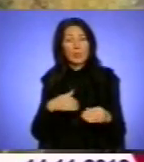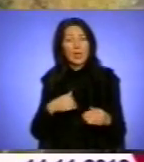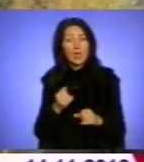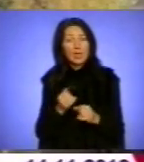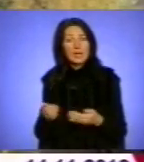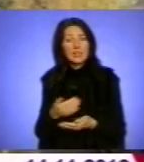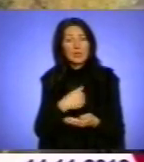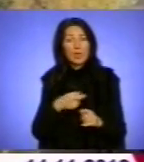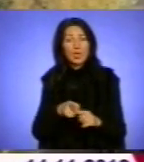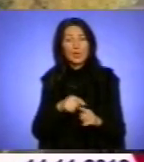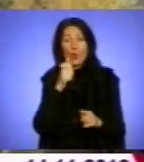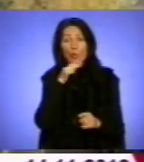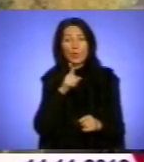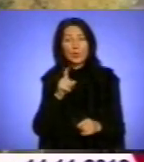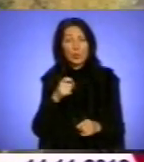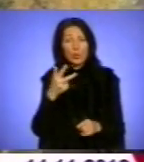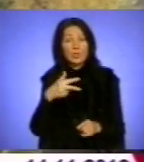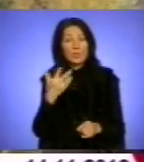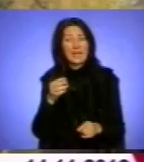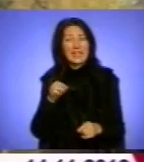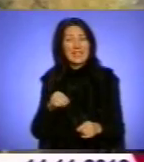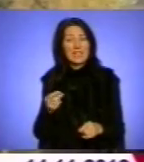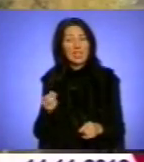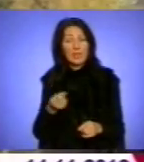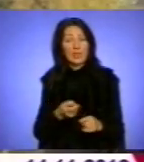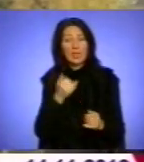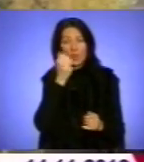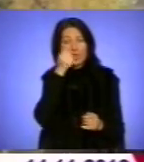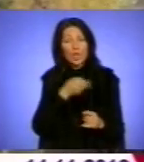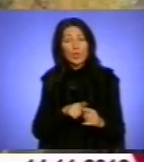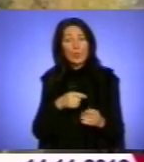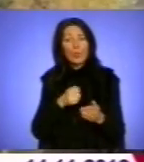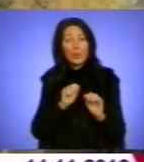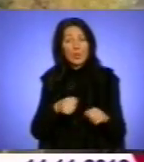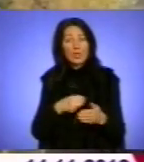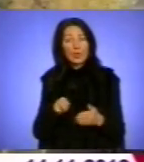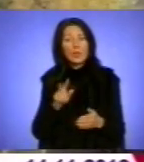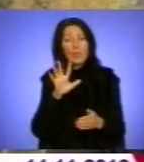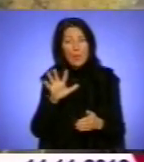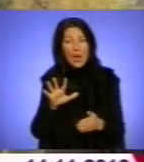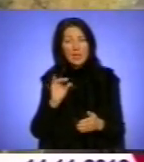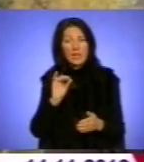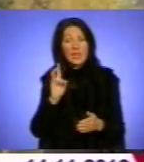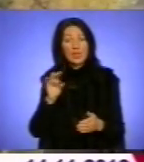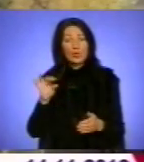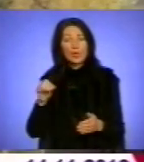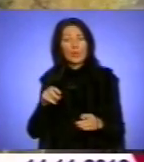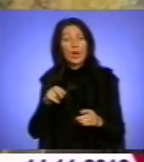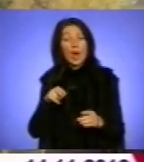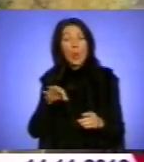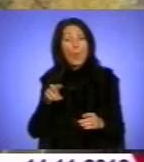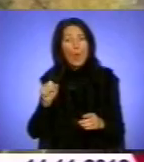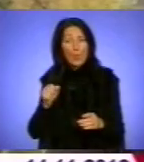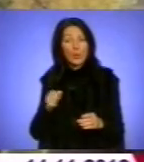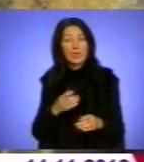тисяч гривень. Завдяки цьому ми змогли закупити 5 інсулінових помп. Є 7 сімей, яких запросили і